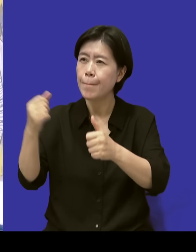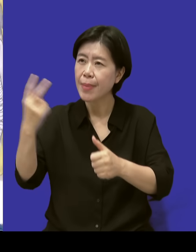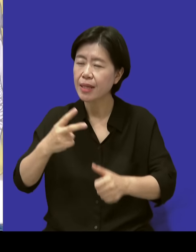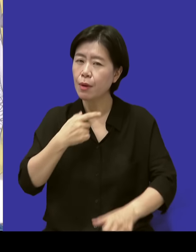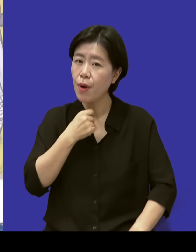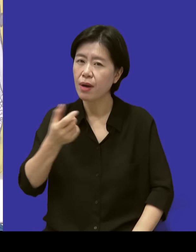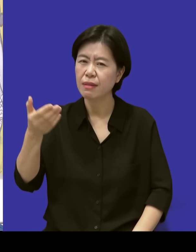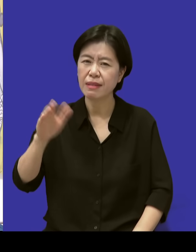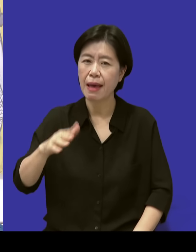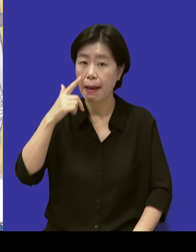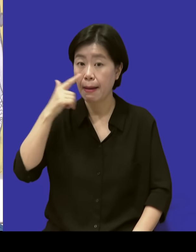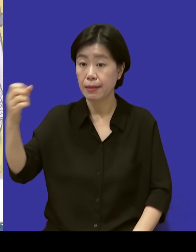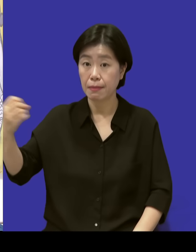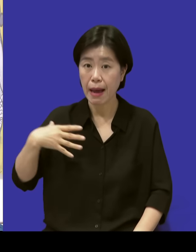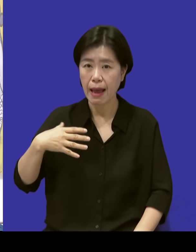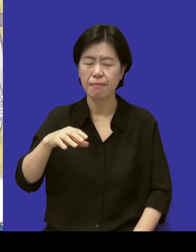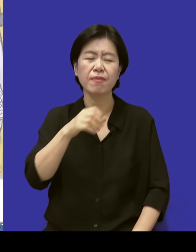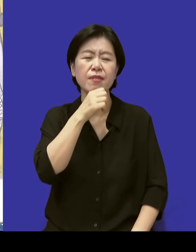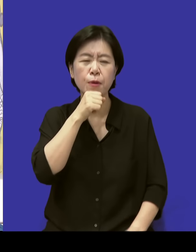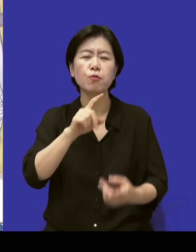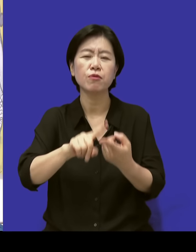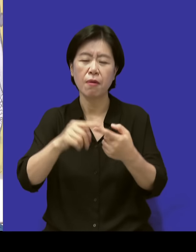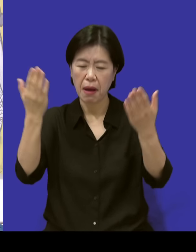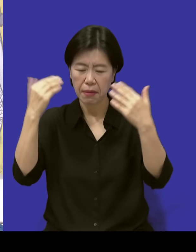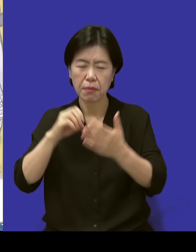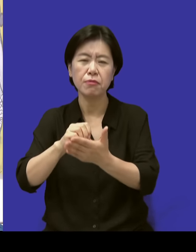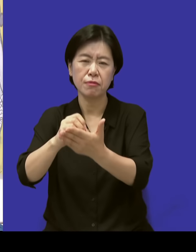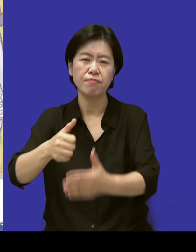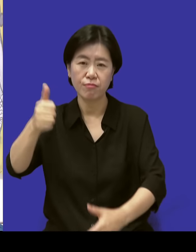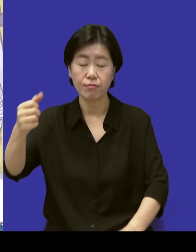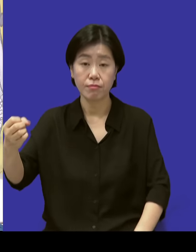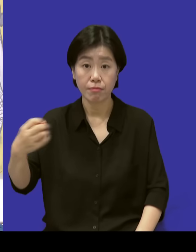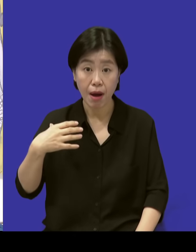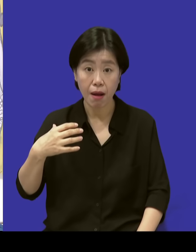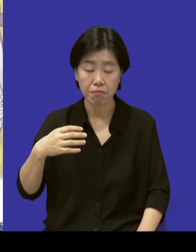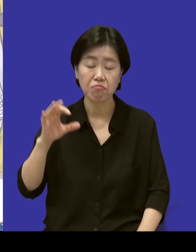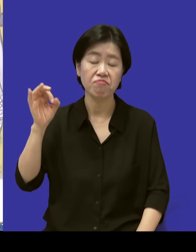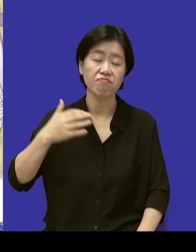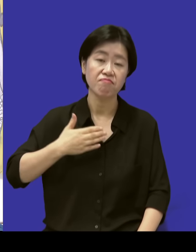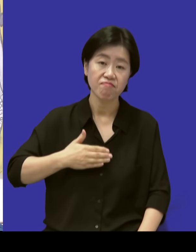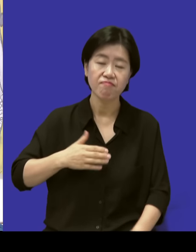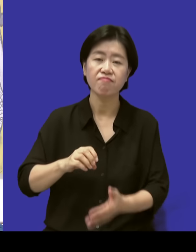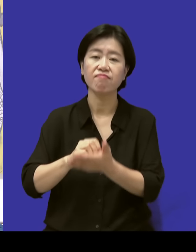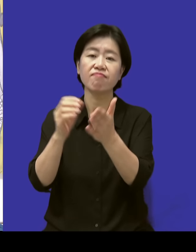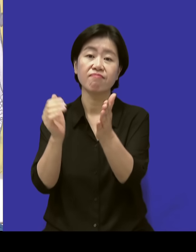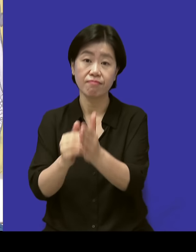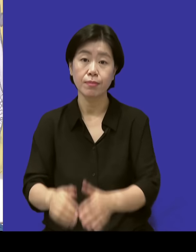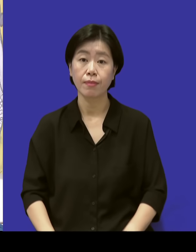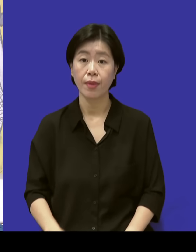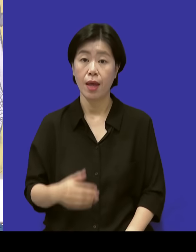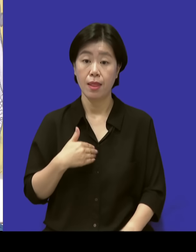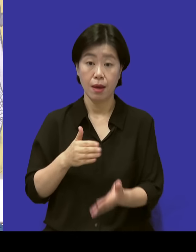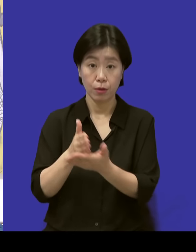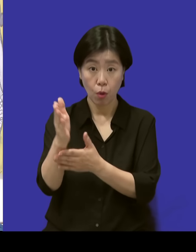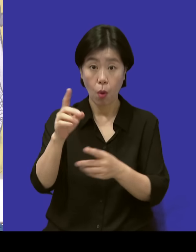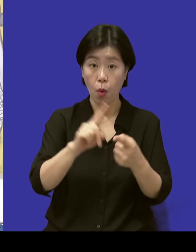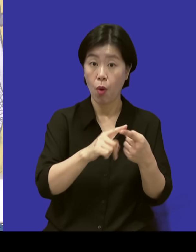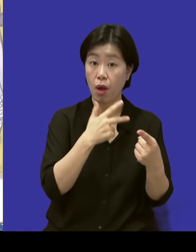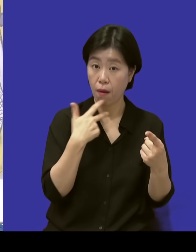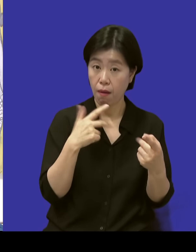일단 가라 이렇게 얘기를 하셔가지고 일단 점수 맞춰서 이제 학교를 갔고 제가 이제 영어랑 호텔 경영을 전공을 하다